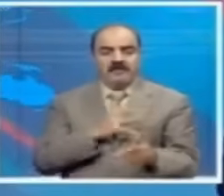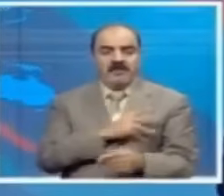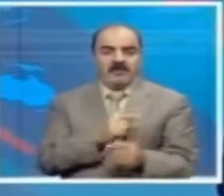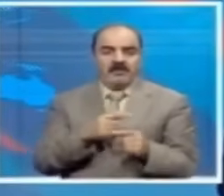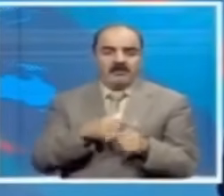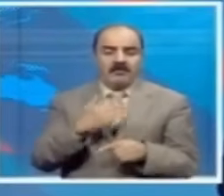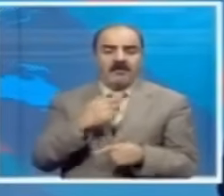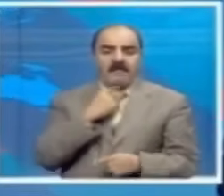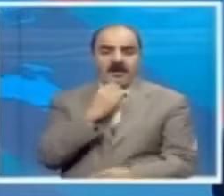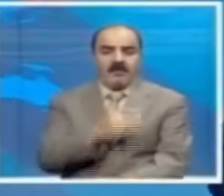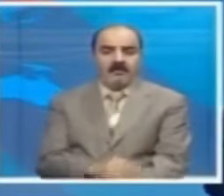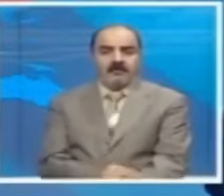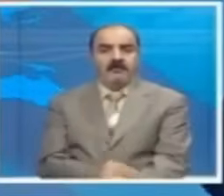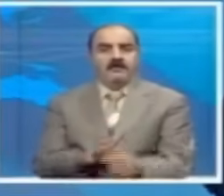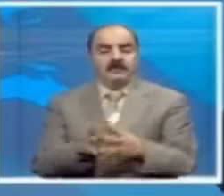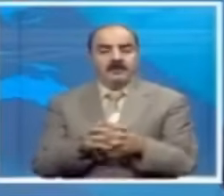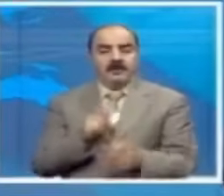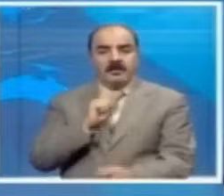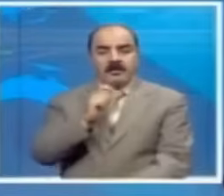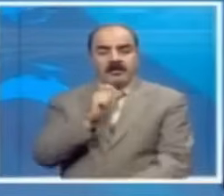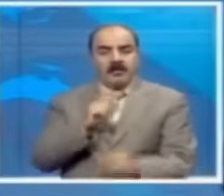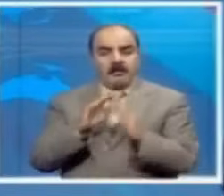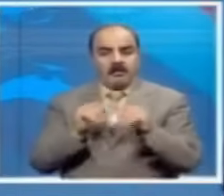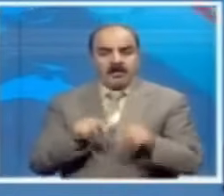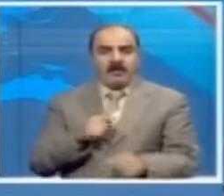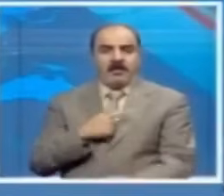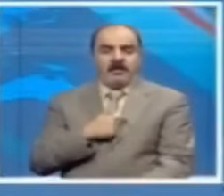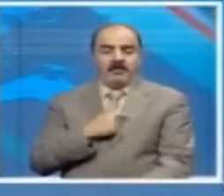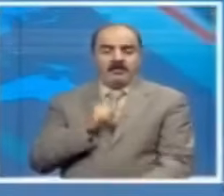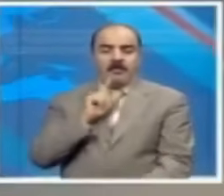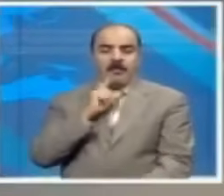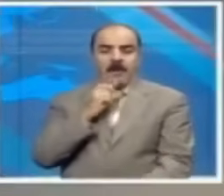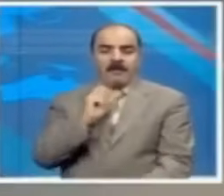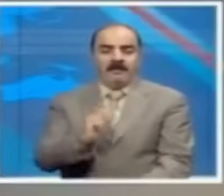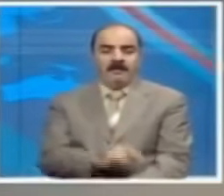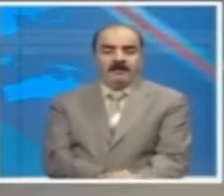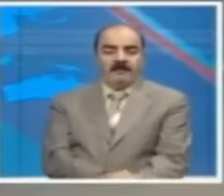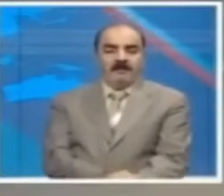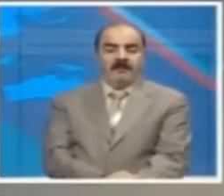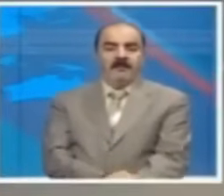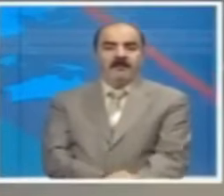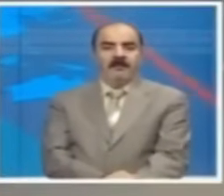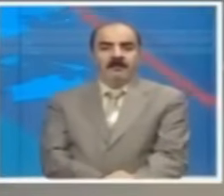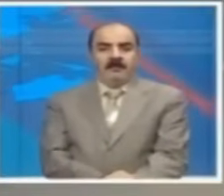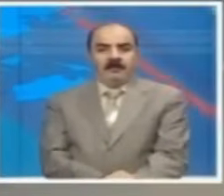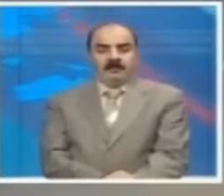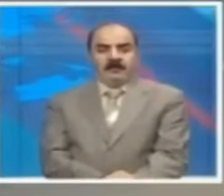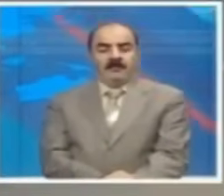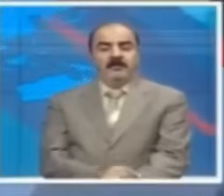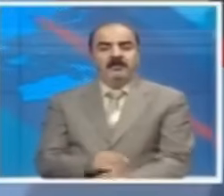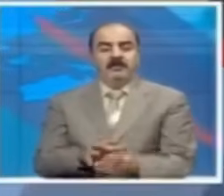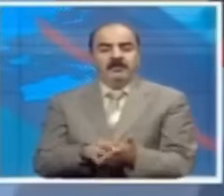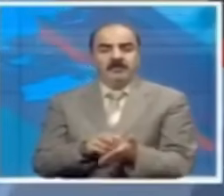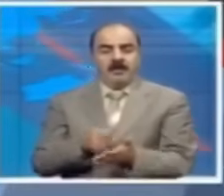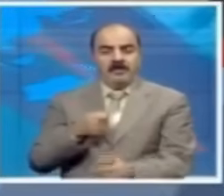عبر معبر رفح. وللمزيد من المتابعة ينضم إلينا من العريش مراسل أخبار مصر محمد عبد الصبور. محمد،